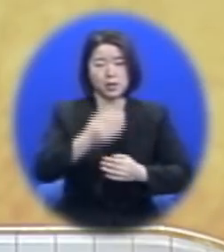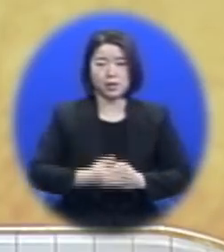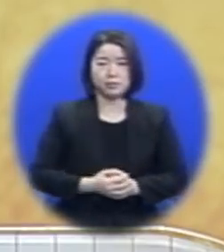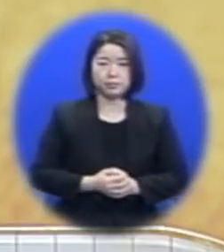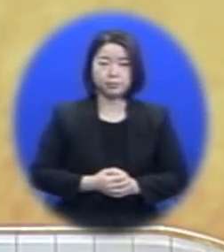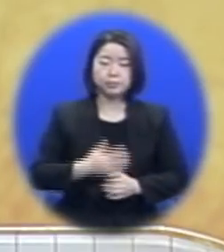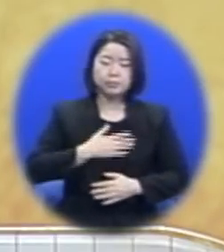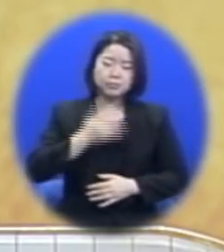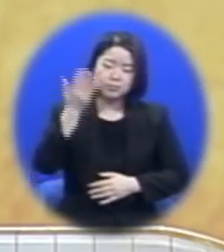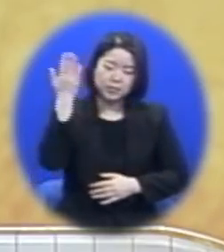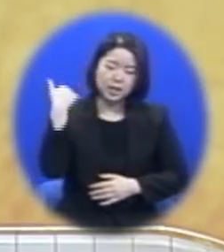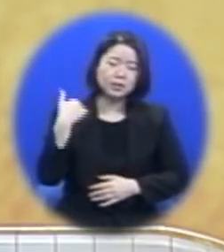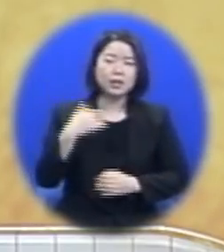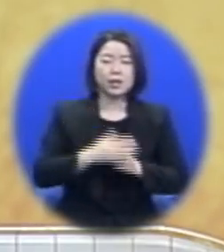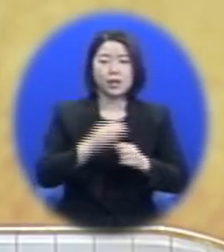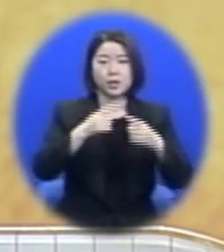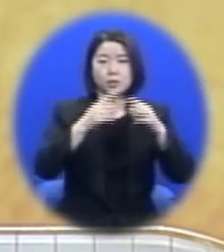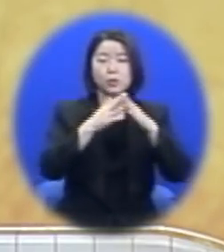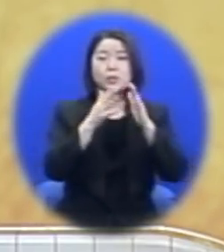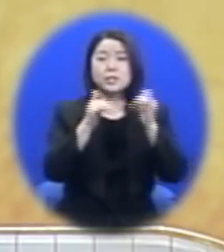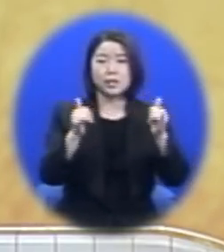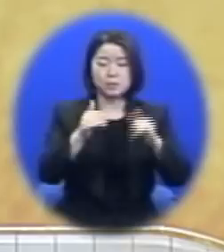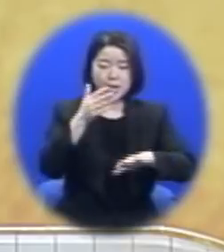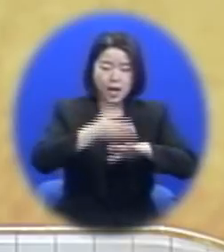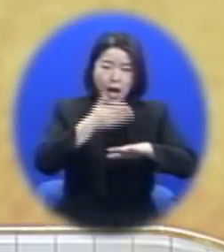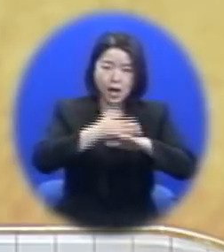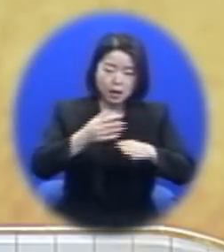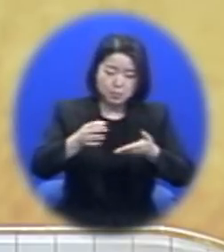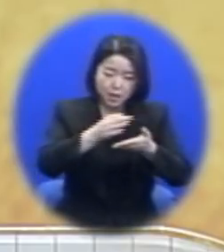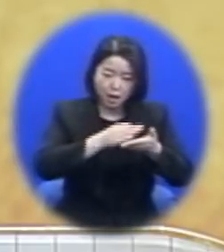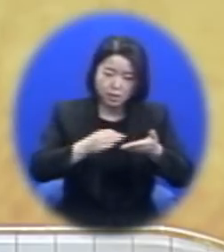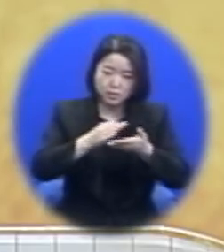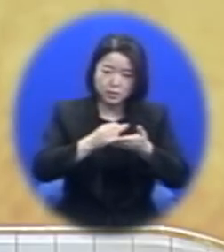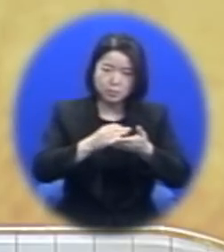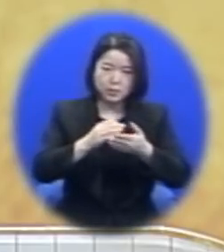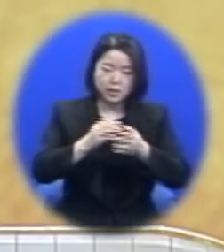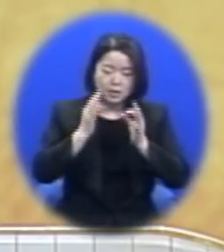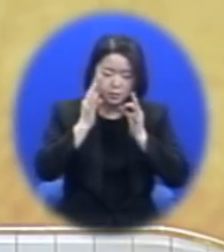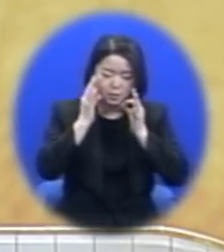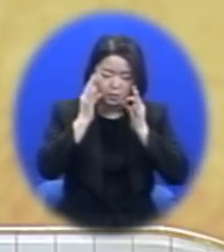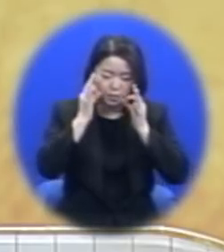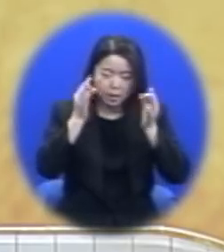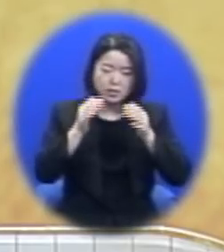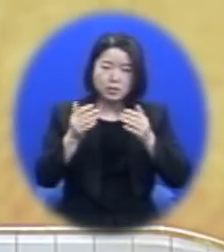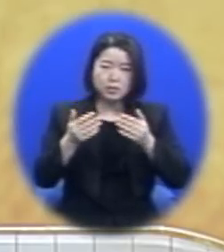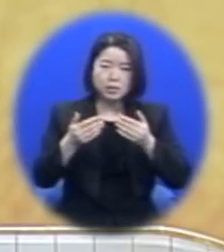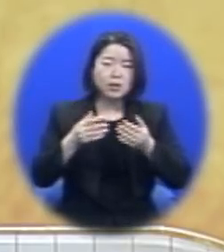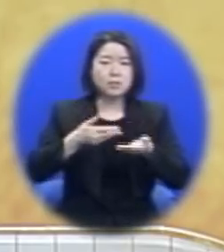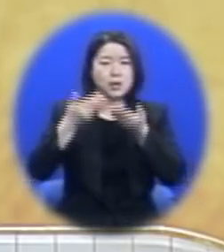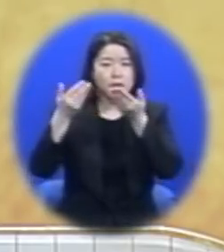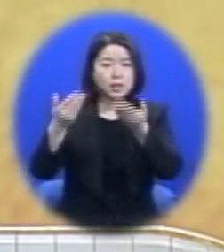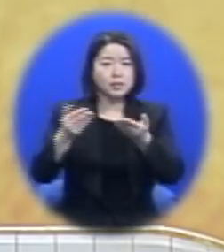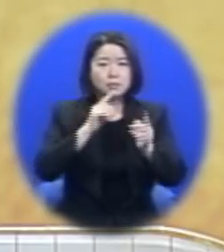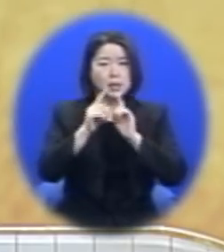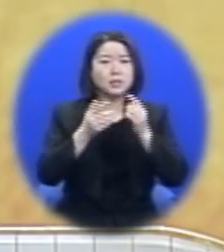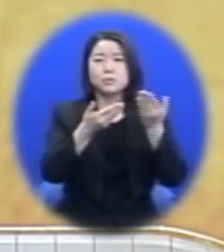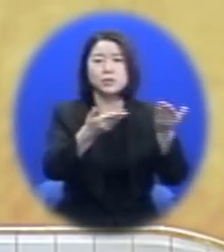한동안 교인들에게 감사헌금을 힘을 다해서 하시라는 설교를 못했어요. 왜냐하면 교인들